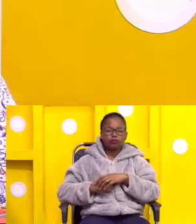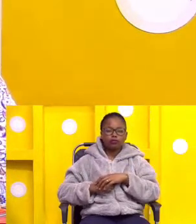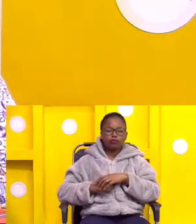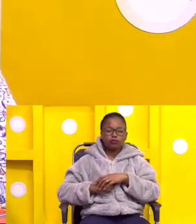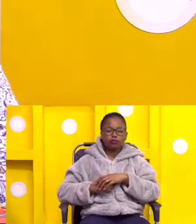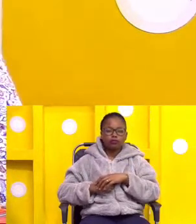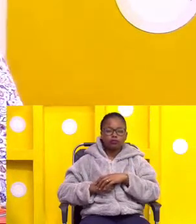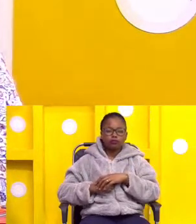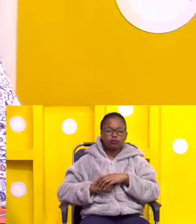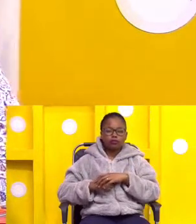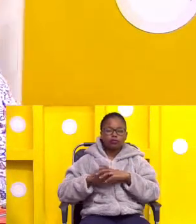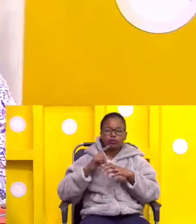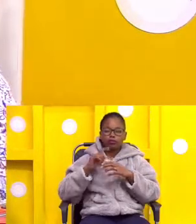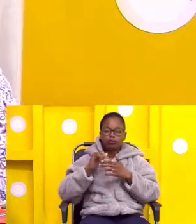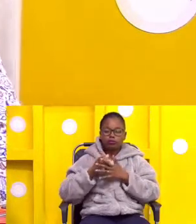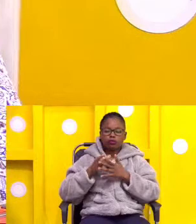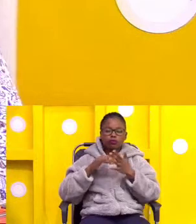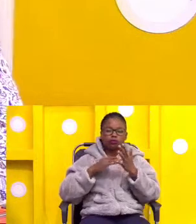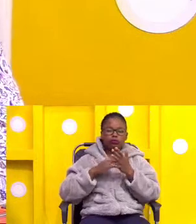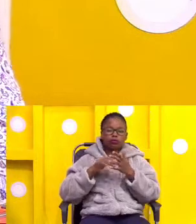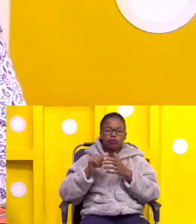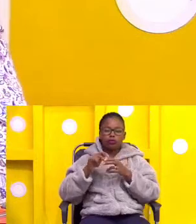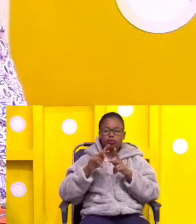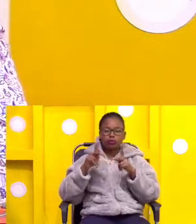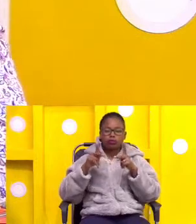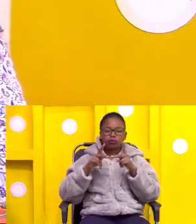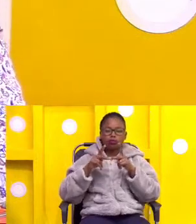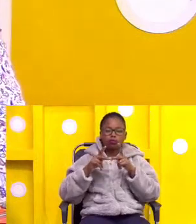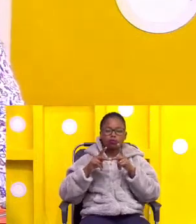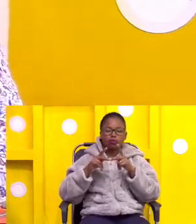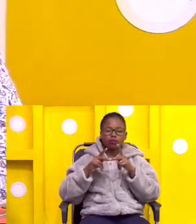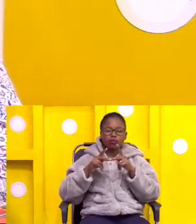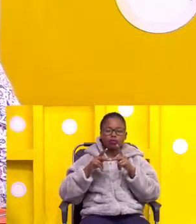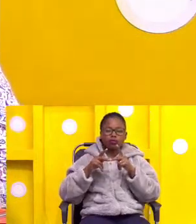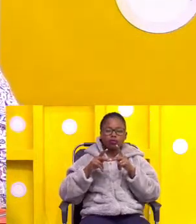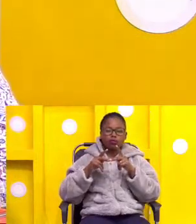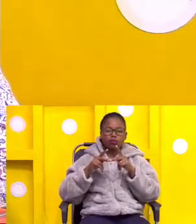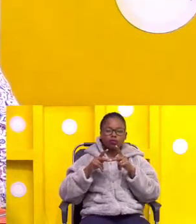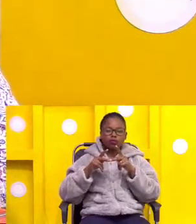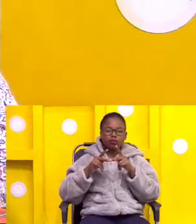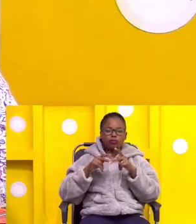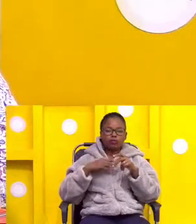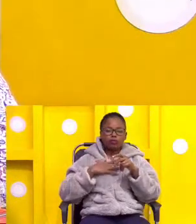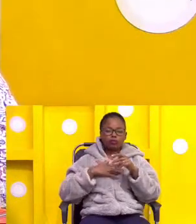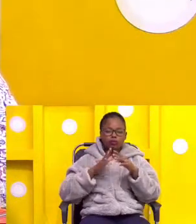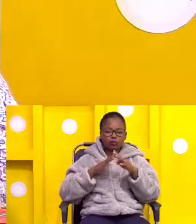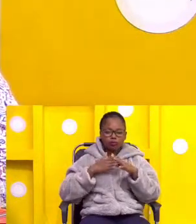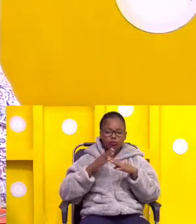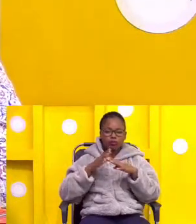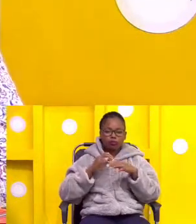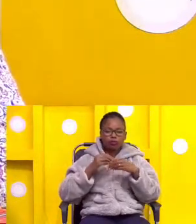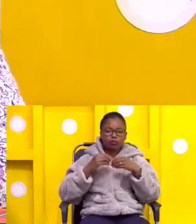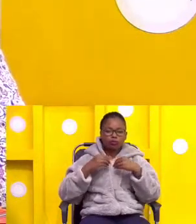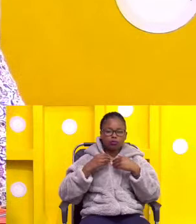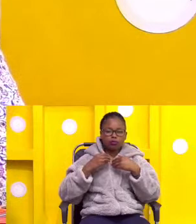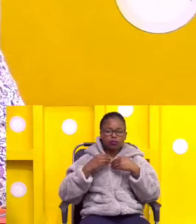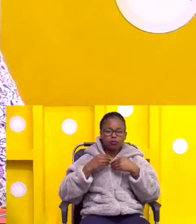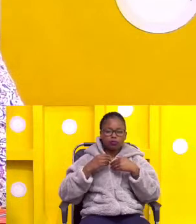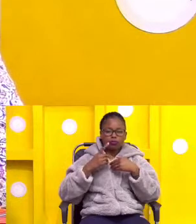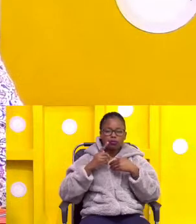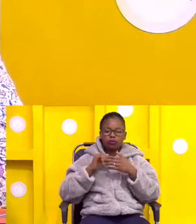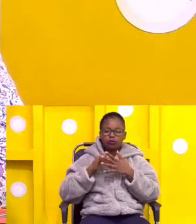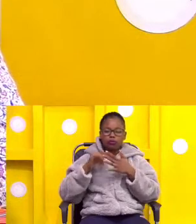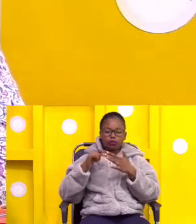nĩgetha ũhote gũkinya hau hangĩ Bwana asifiwe sana DJ nĩ ũkwamba gũtũhe rwĩmbo nĩgetha